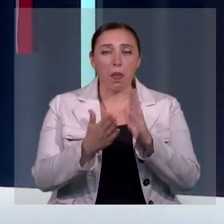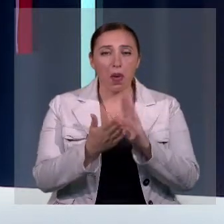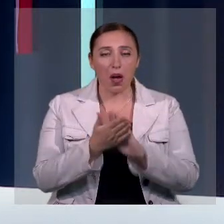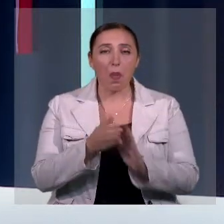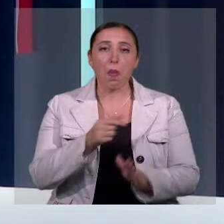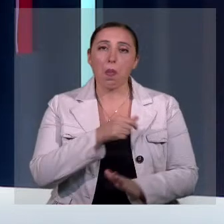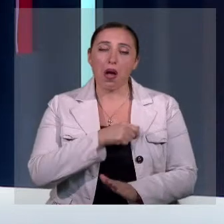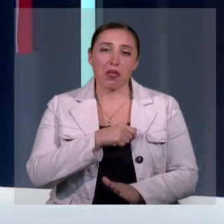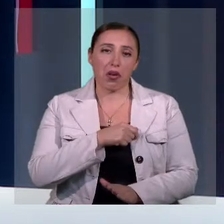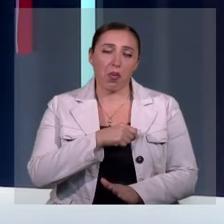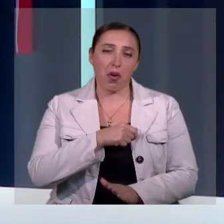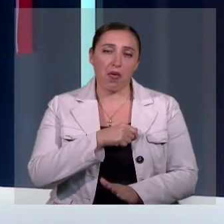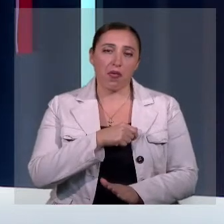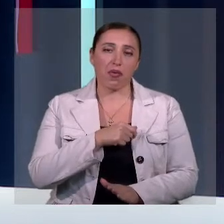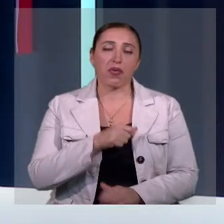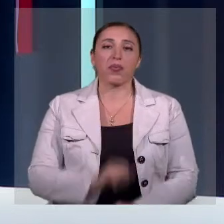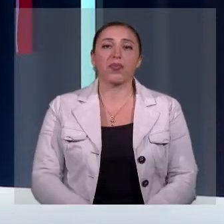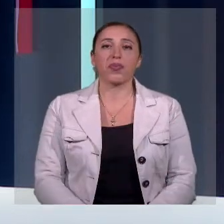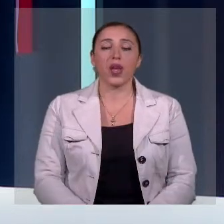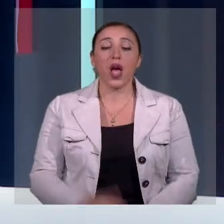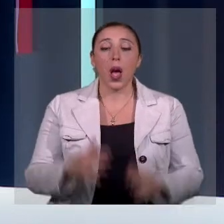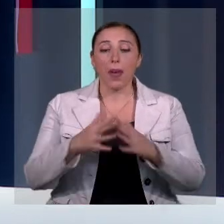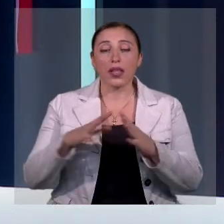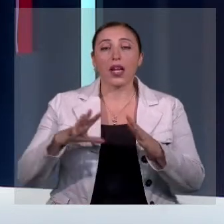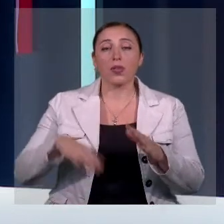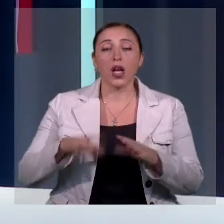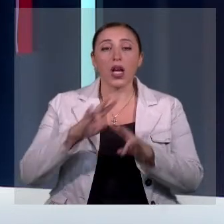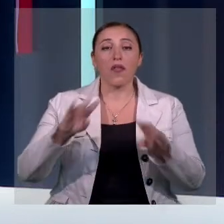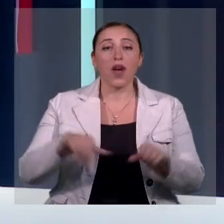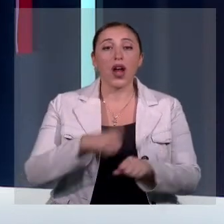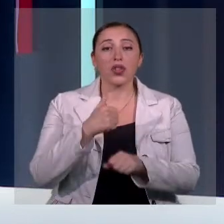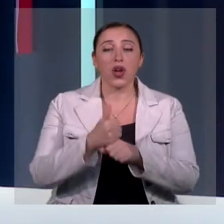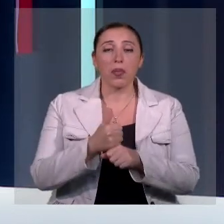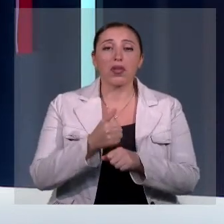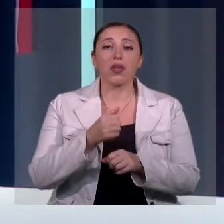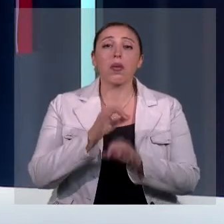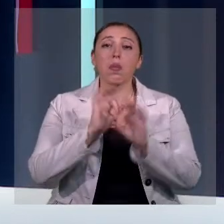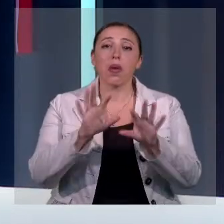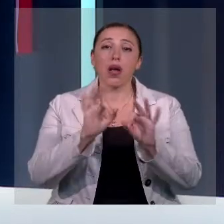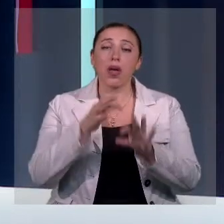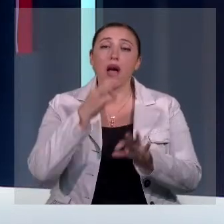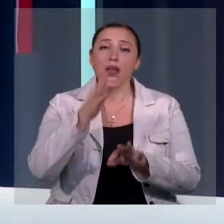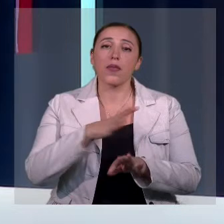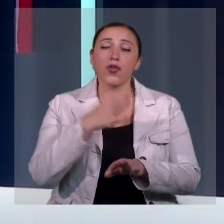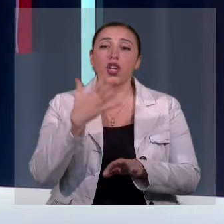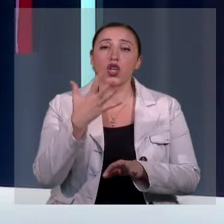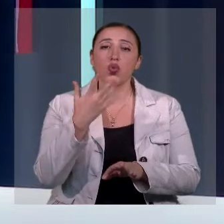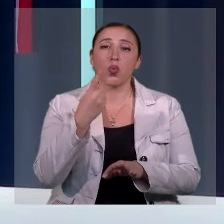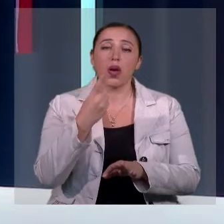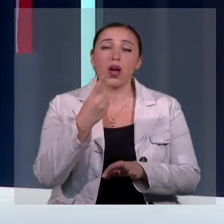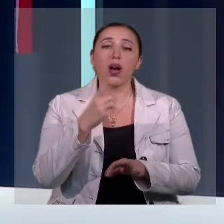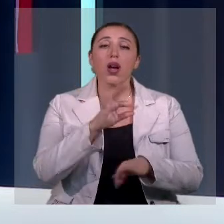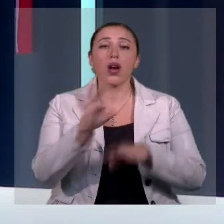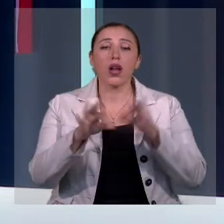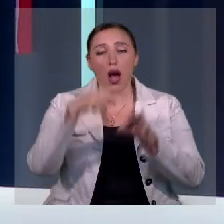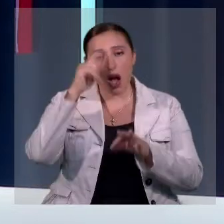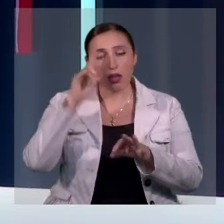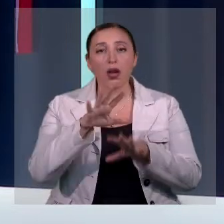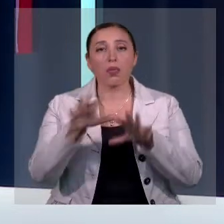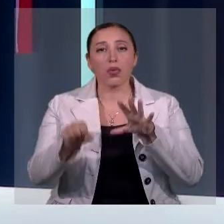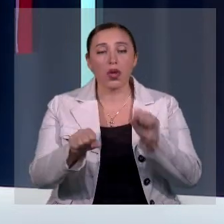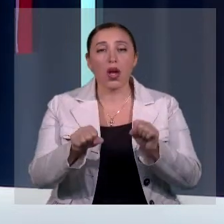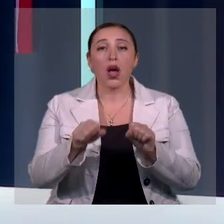պայմանագրի պատգամավորն է։ Պատերազմից հետո Հայաստանի վարչապետը 51 քառակուսի կիլոմետրի մասին էր խոսել, ավելի քան